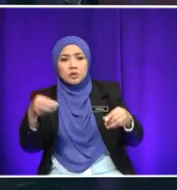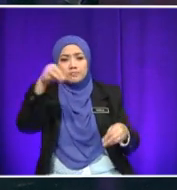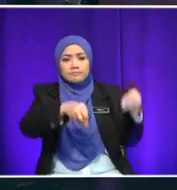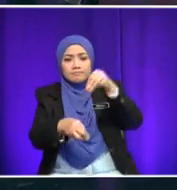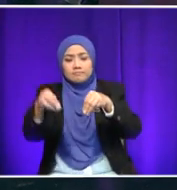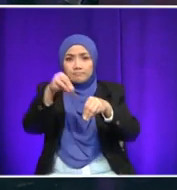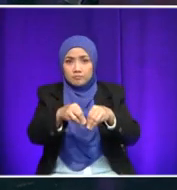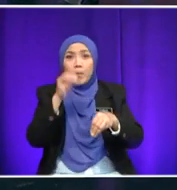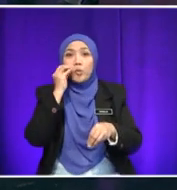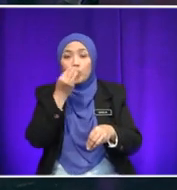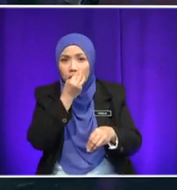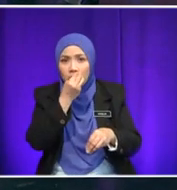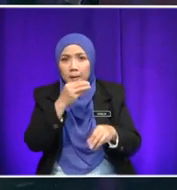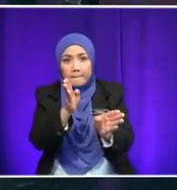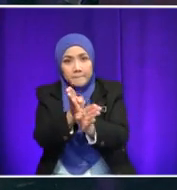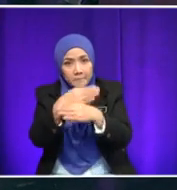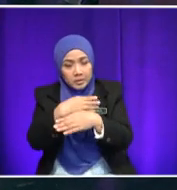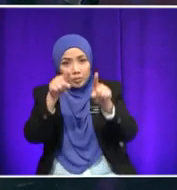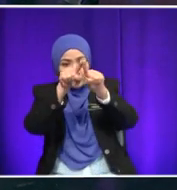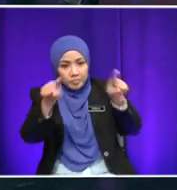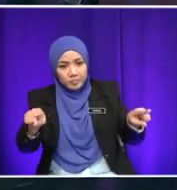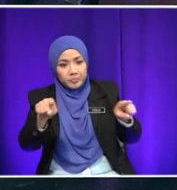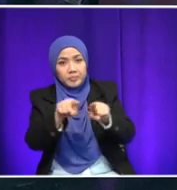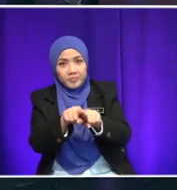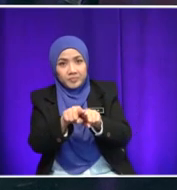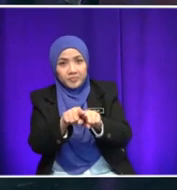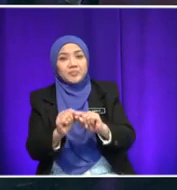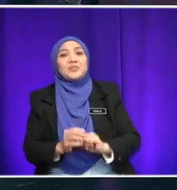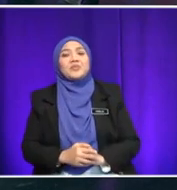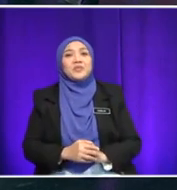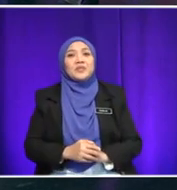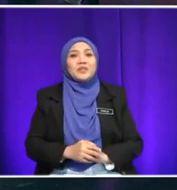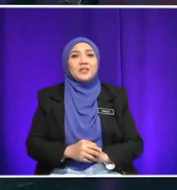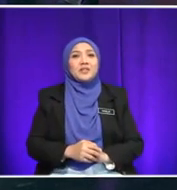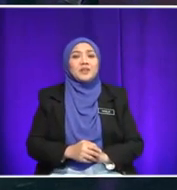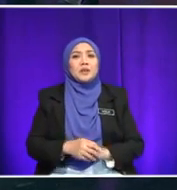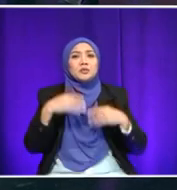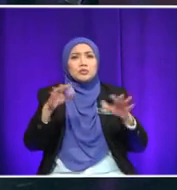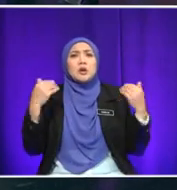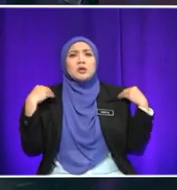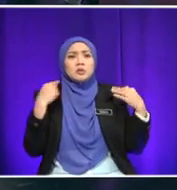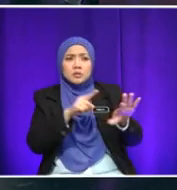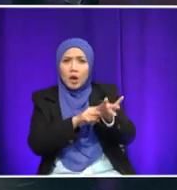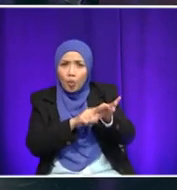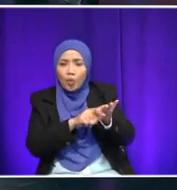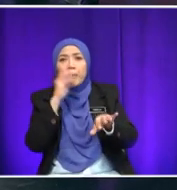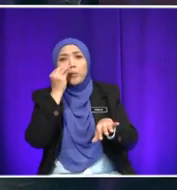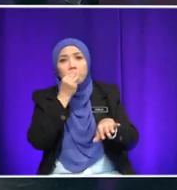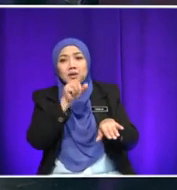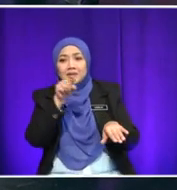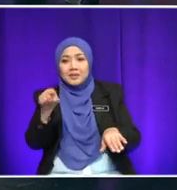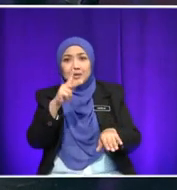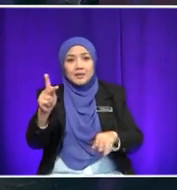bagian tepi kiri dan kanan dan disah itu sudah lengkap kan dengan daun jadi untuk melengkapkan eee gubahan